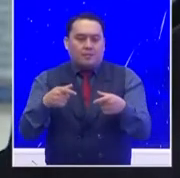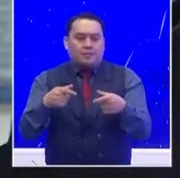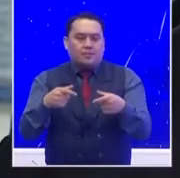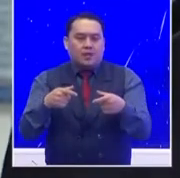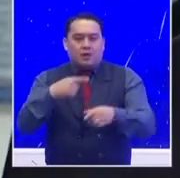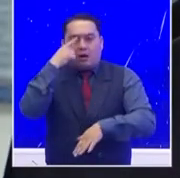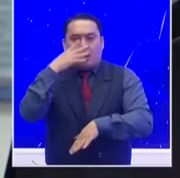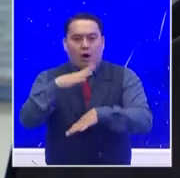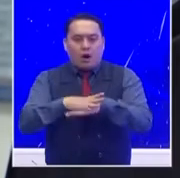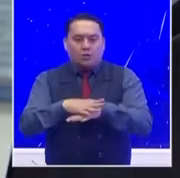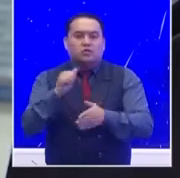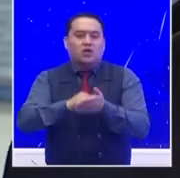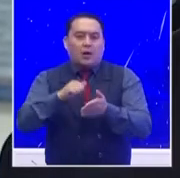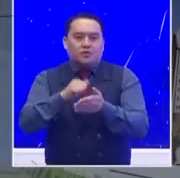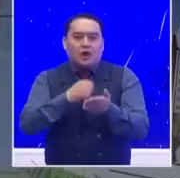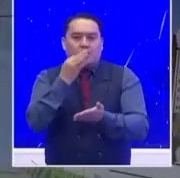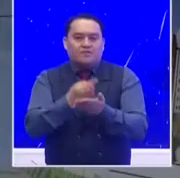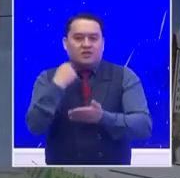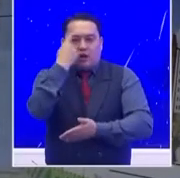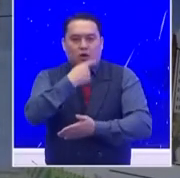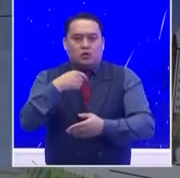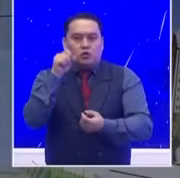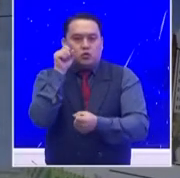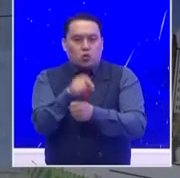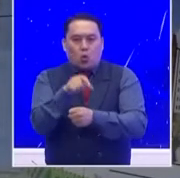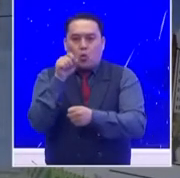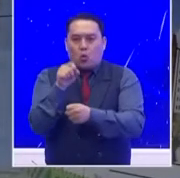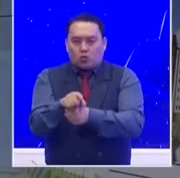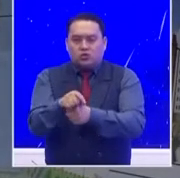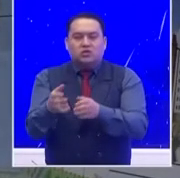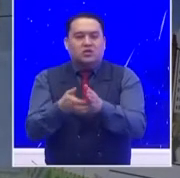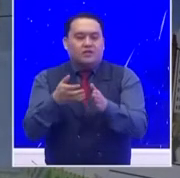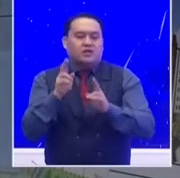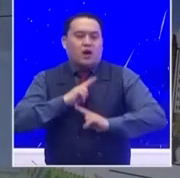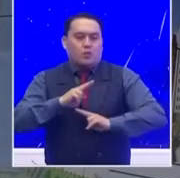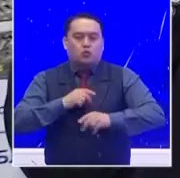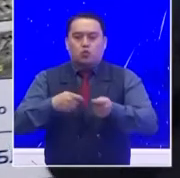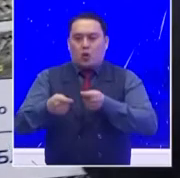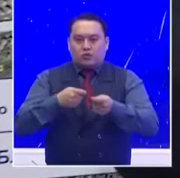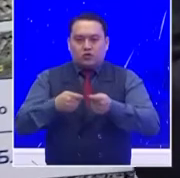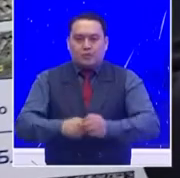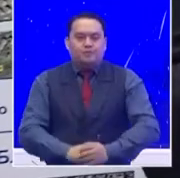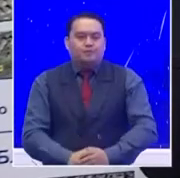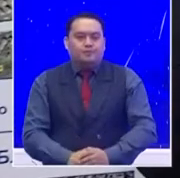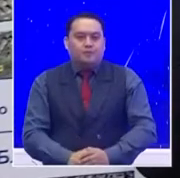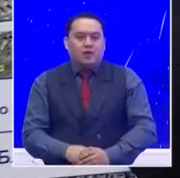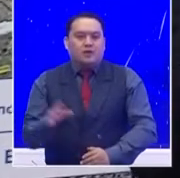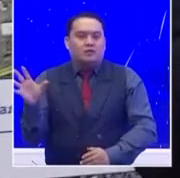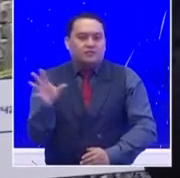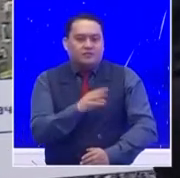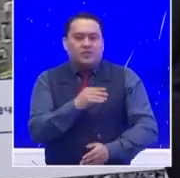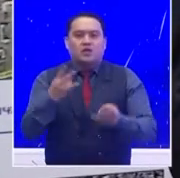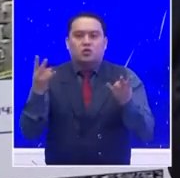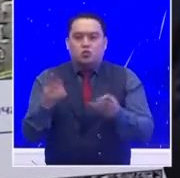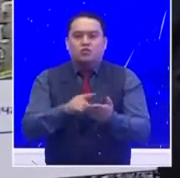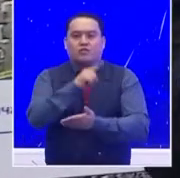аманды баталов сделал замечание ответственным лицам и конкретно указал ноги доработки городских властей надо все комплекс на все вопросы